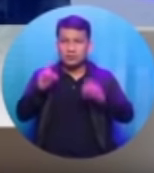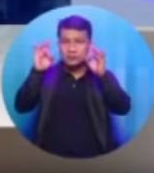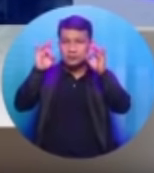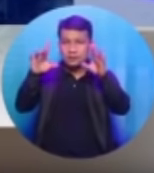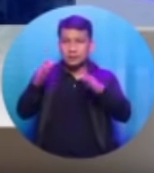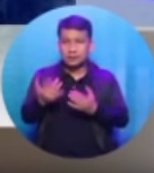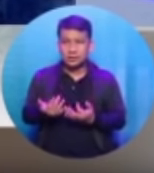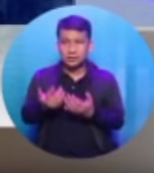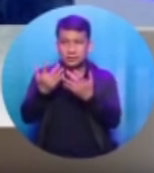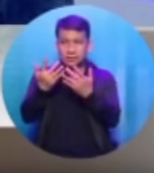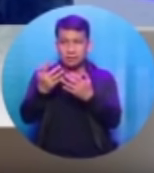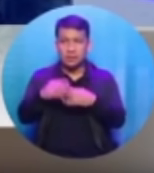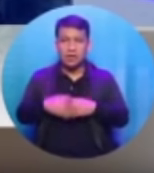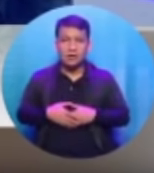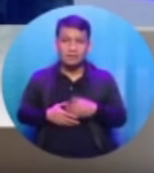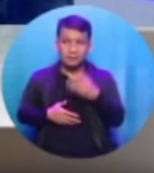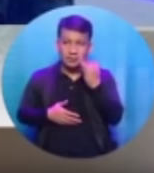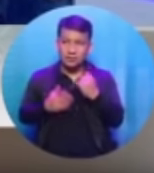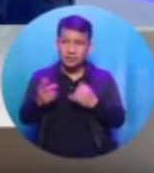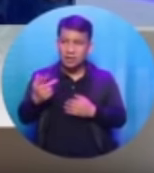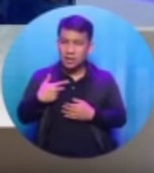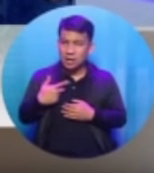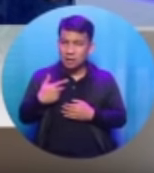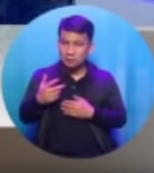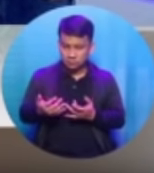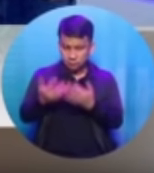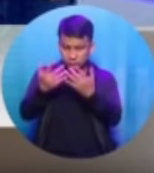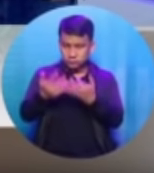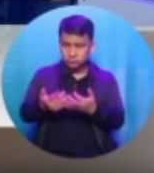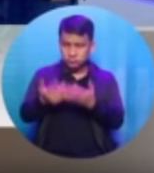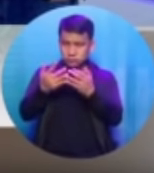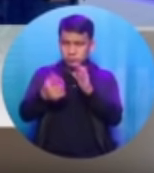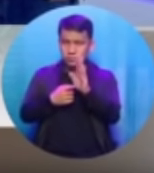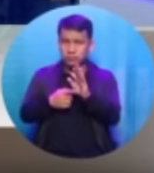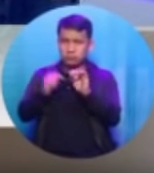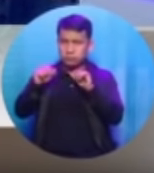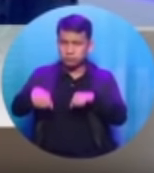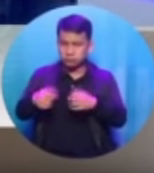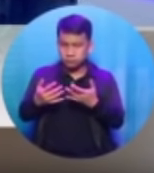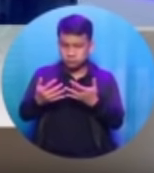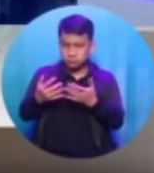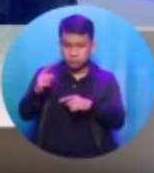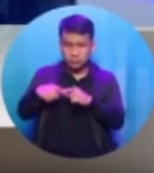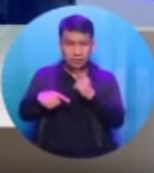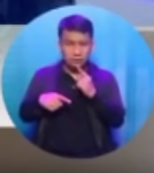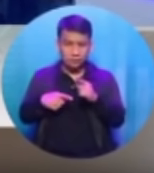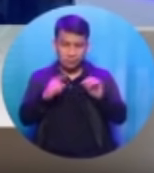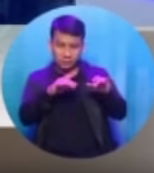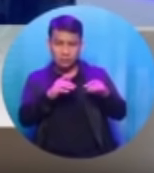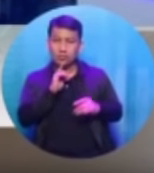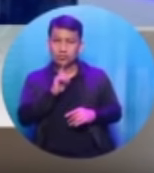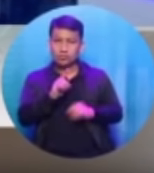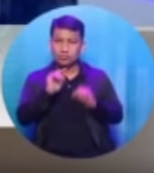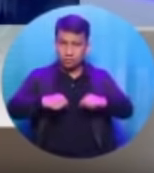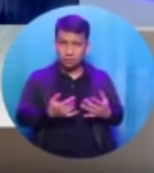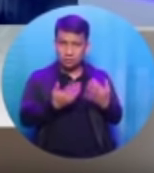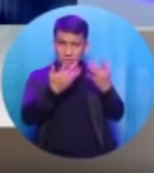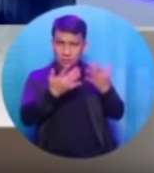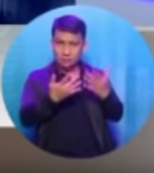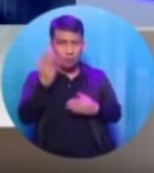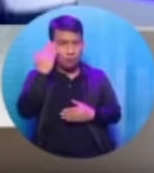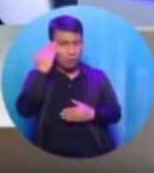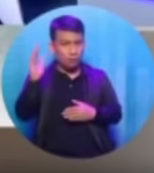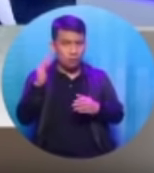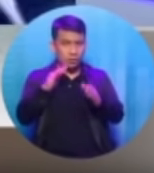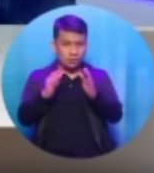hazard, delikado po na magkakaroon kayo ng sunog dyan, matutusta po kayo, hindi po sa tinatakot kayo, talagang pwede mangyari ito dahil